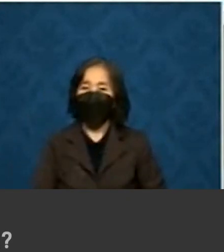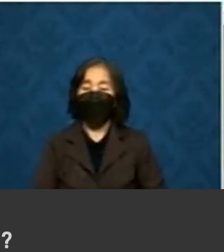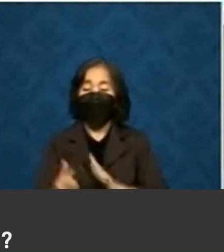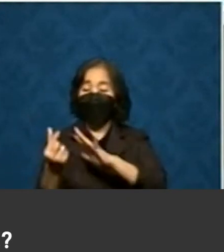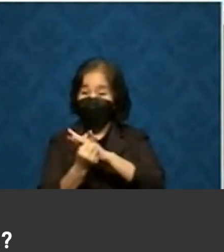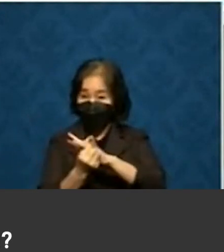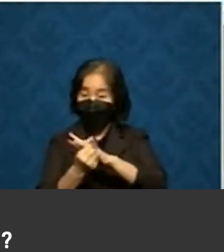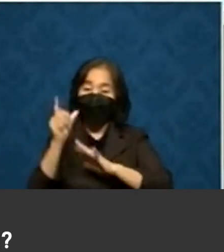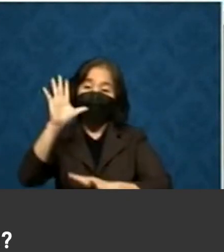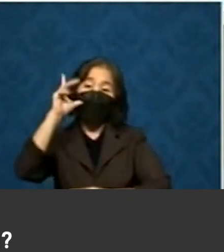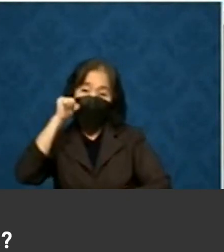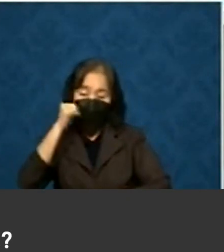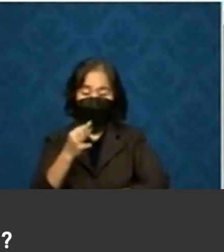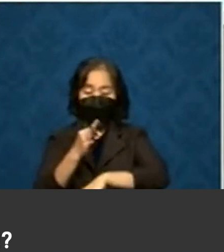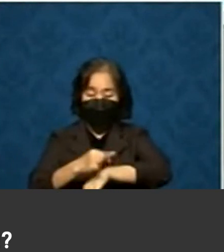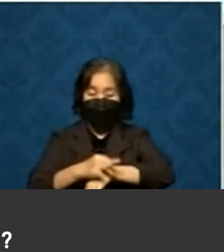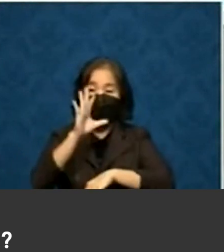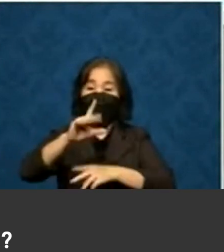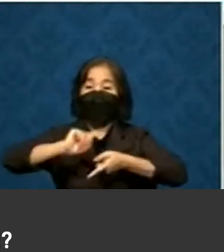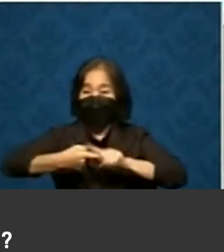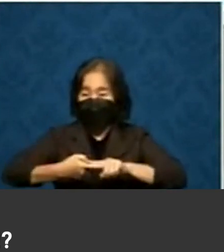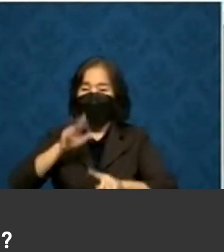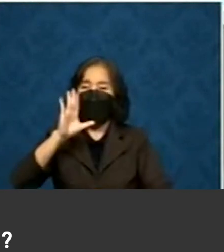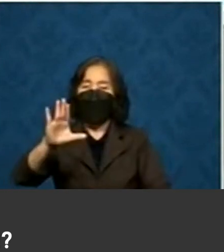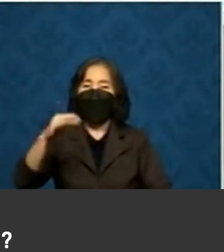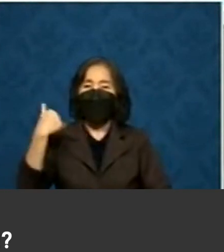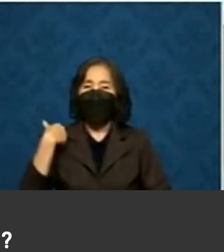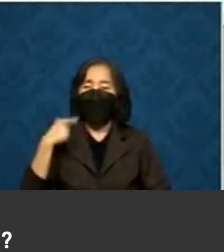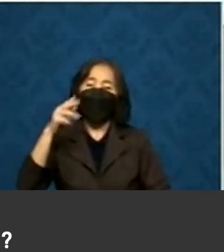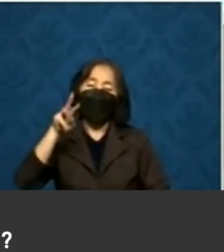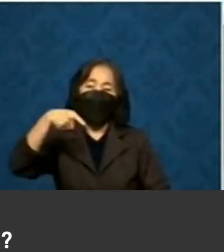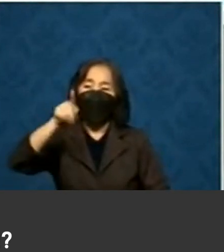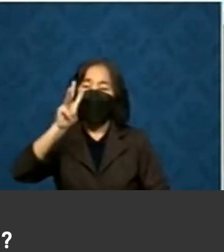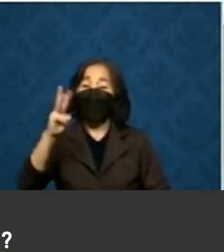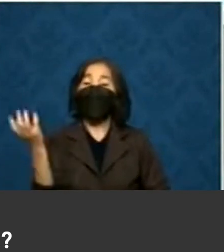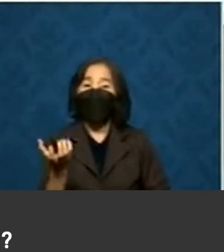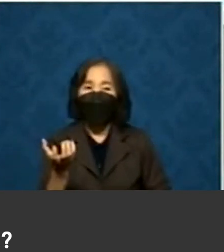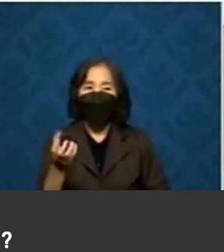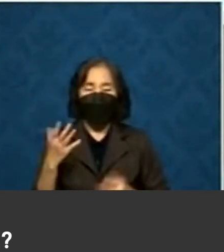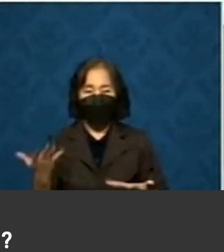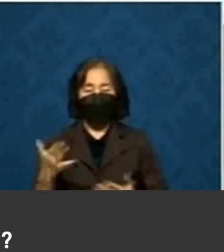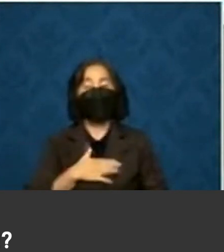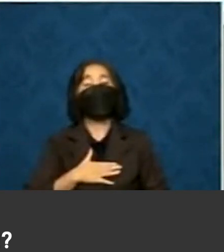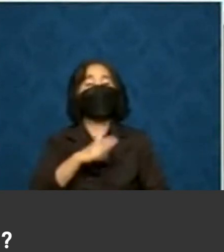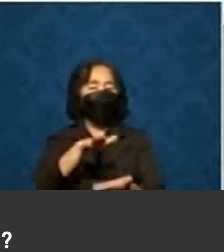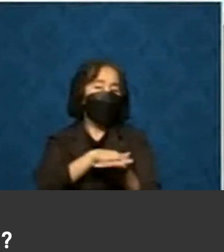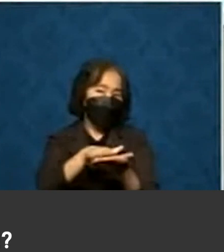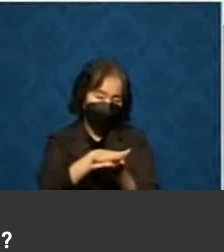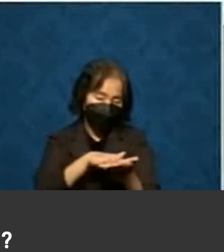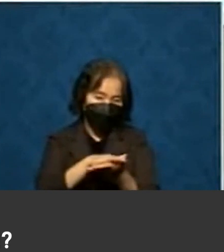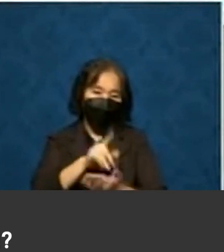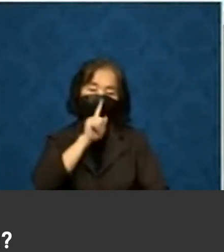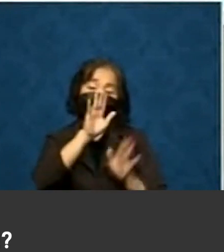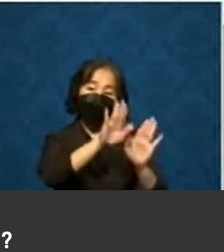ทมคำถามจากสังพมมากที่สุดื่องความโปรงใสและการใช้อำนาในการบดเบือนกฎหมาย รับใช้ผู้มอำนจอำรัฐเช